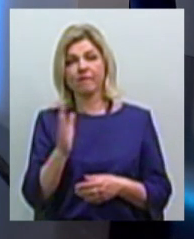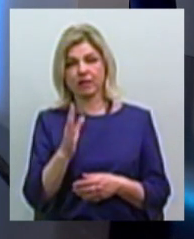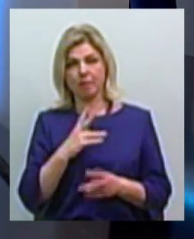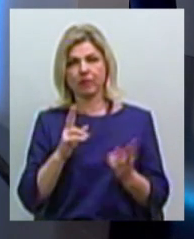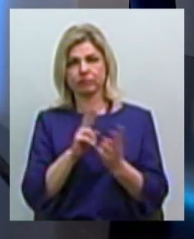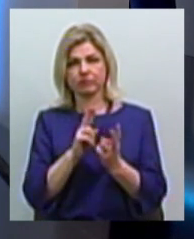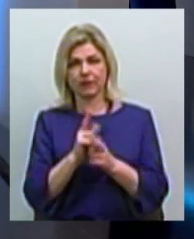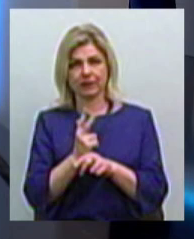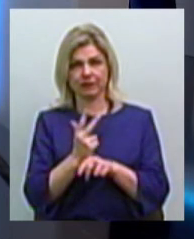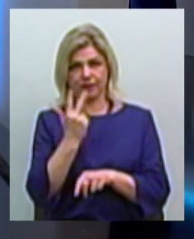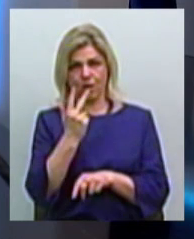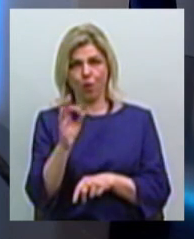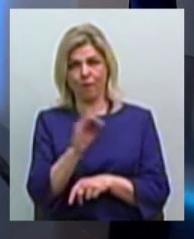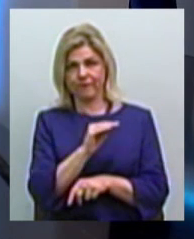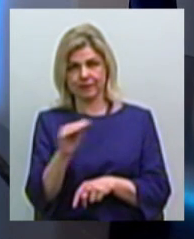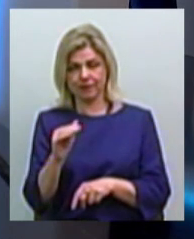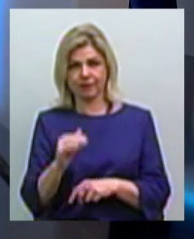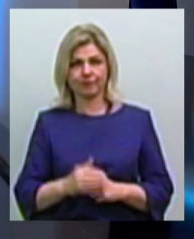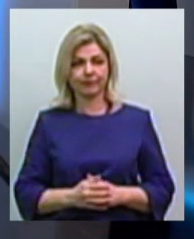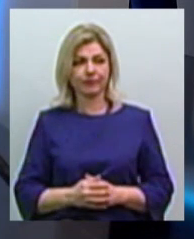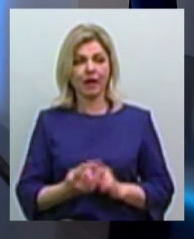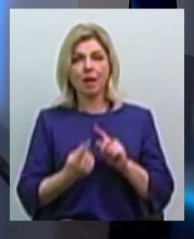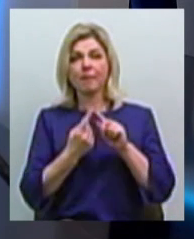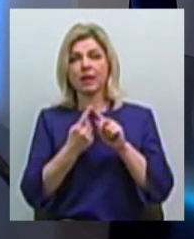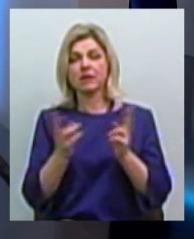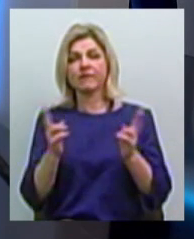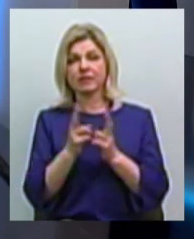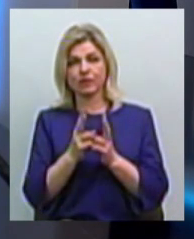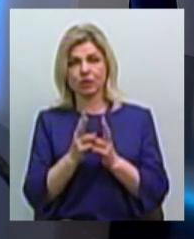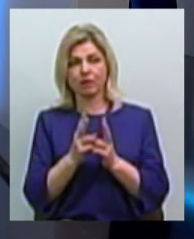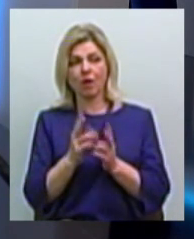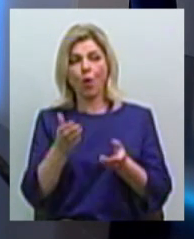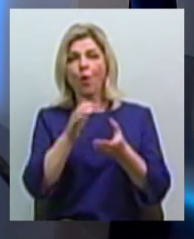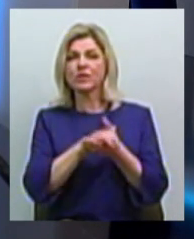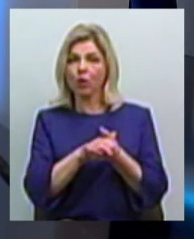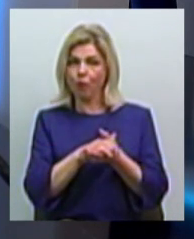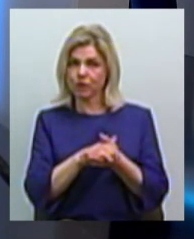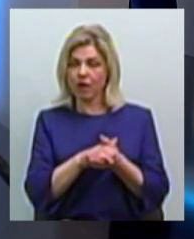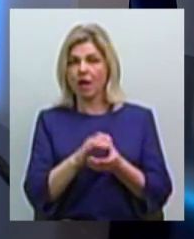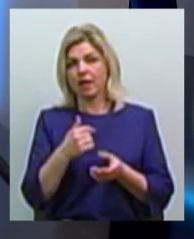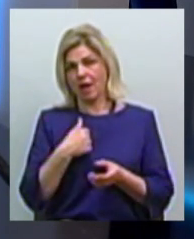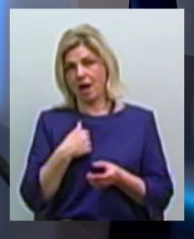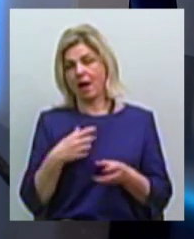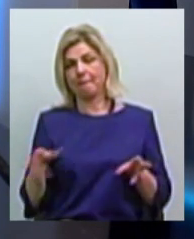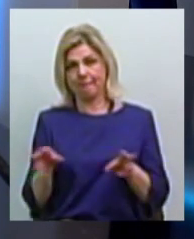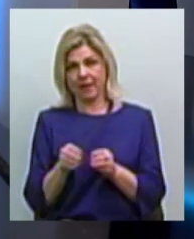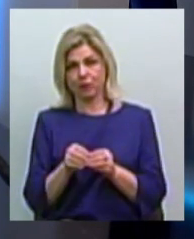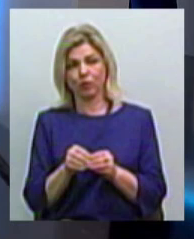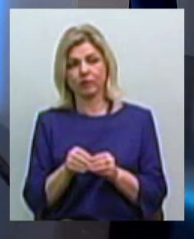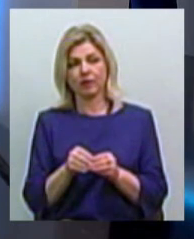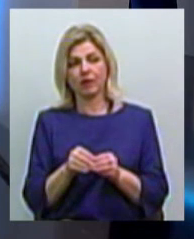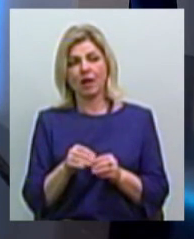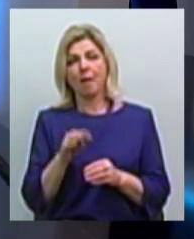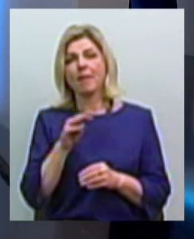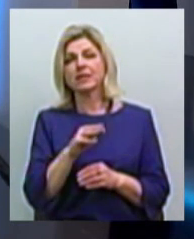зустрічі офіційні. Перша зустріч це була, скажімо так, ознайомча, і я спільно з